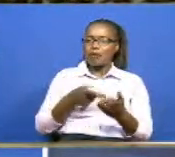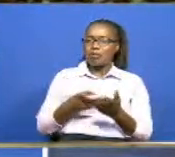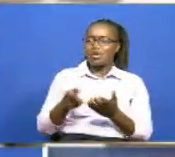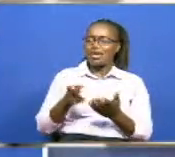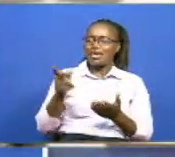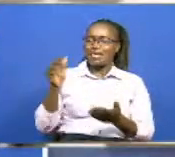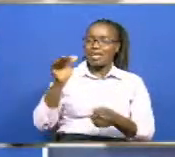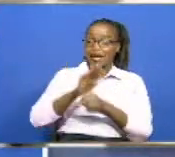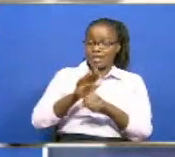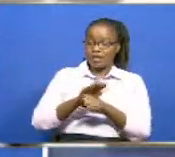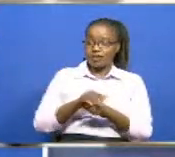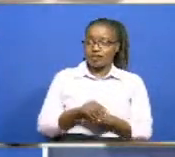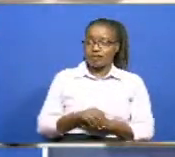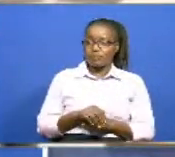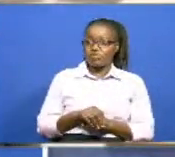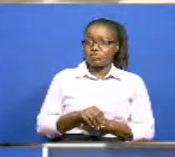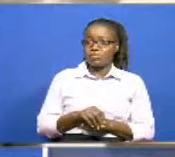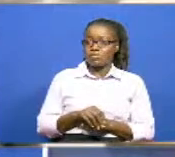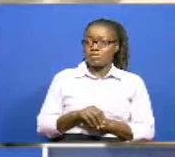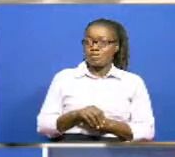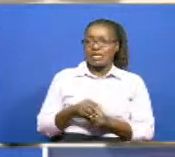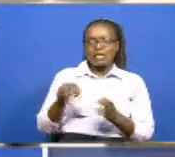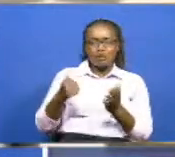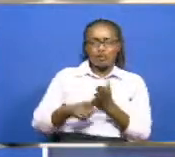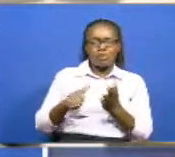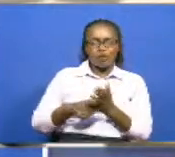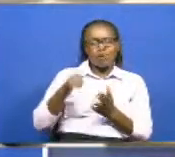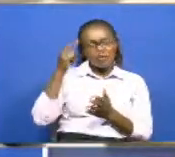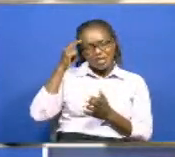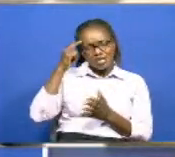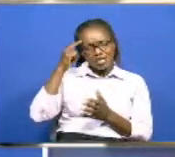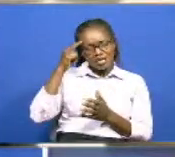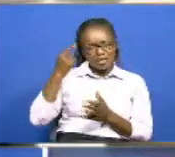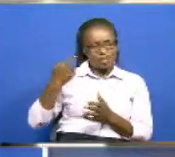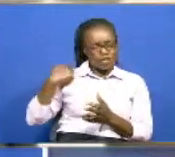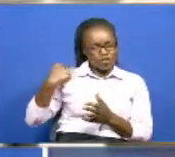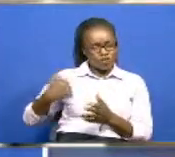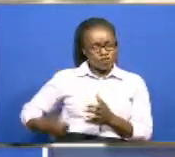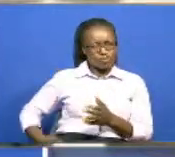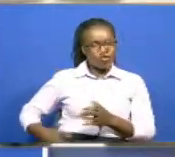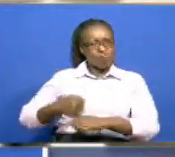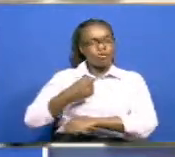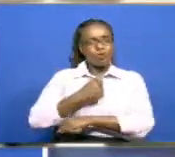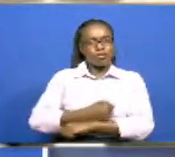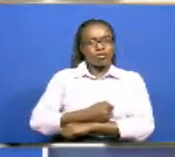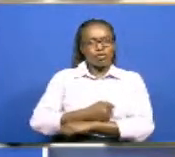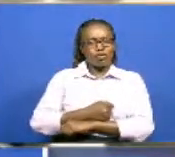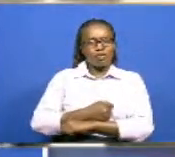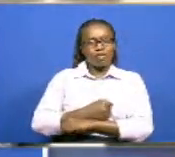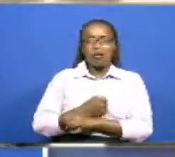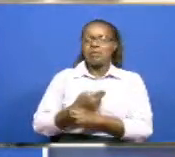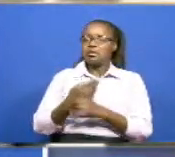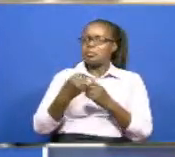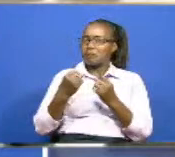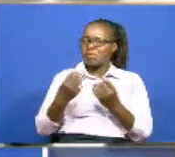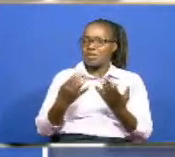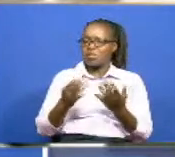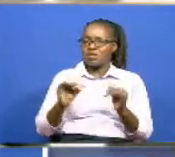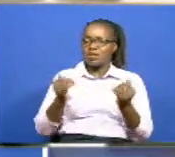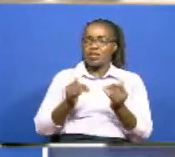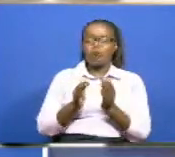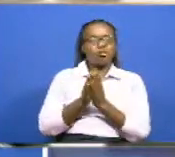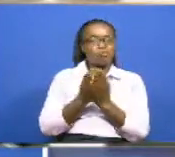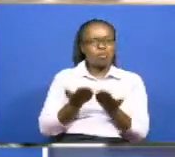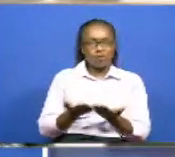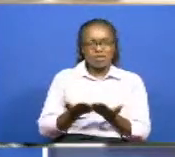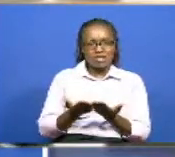zaidi. The other high deck is just thinking about uniforms, multiple pairs of uniforms, new books, thinking